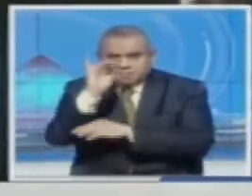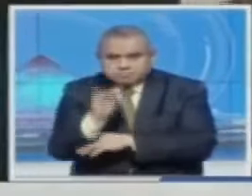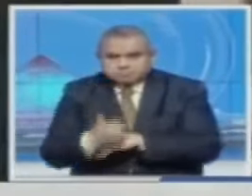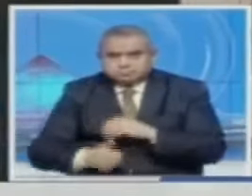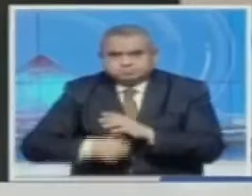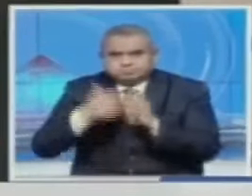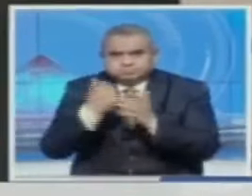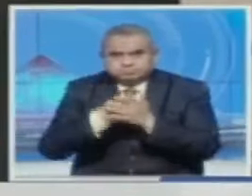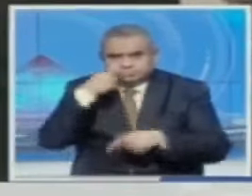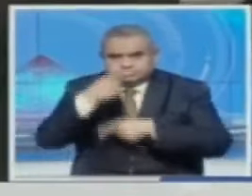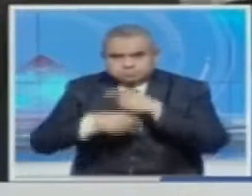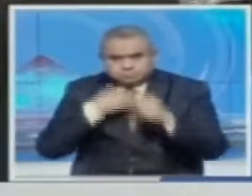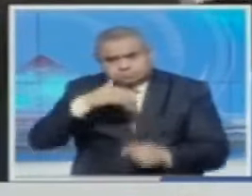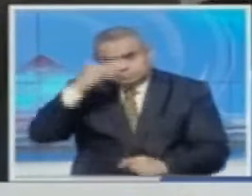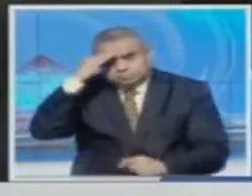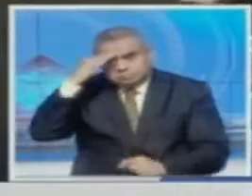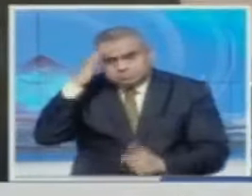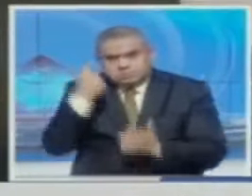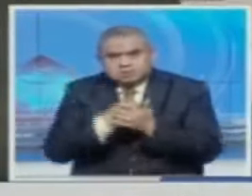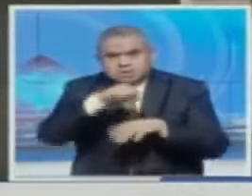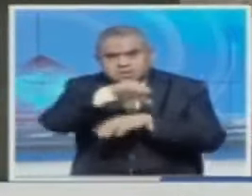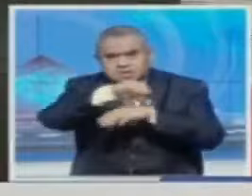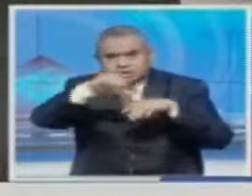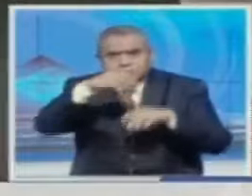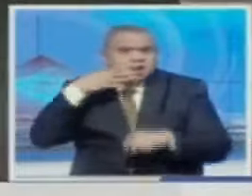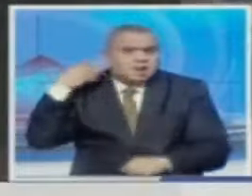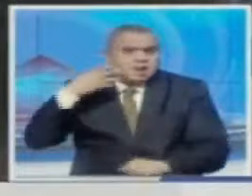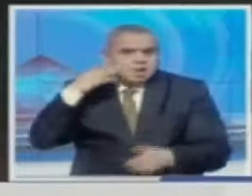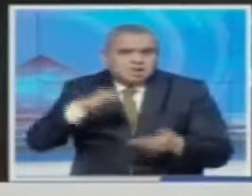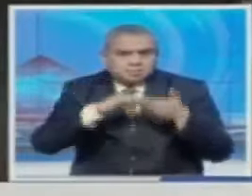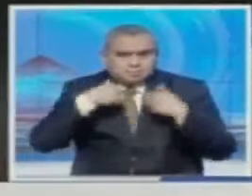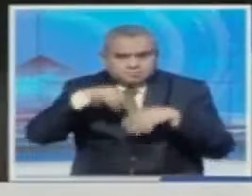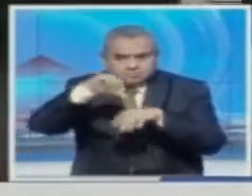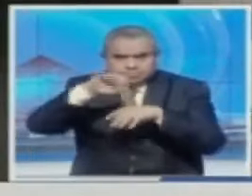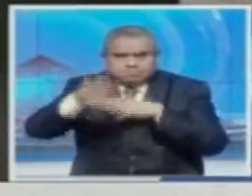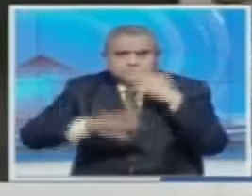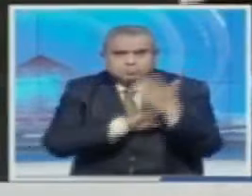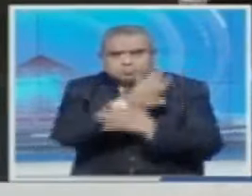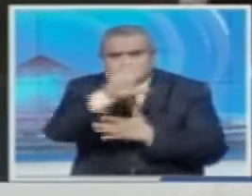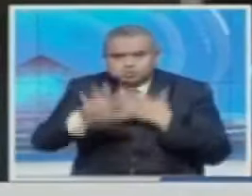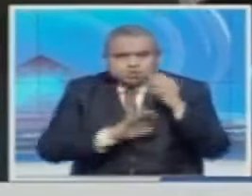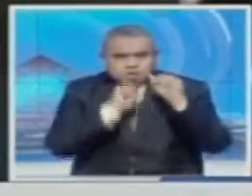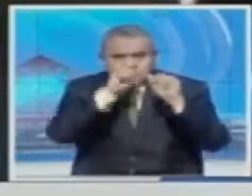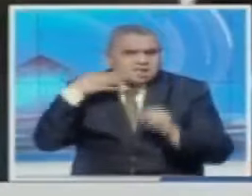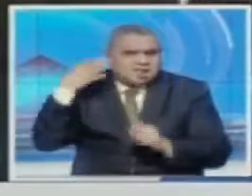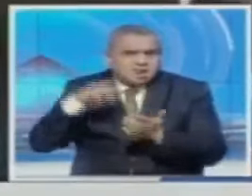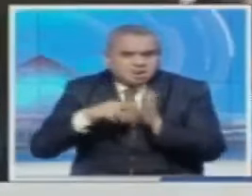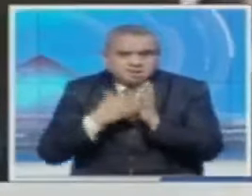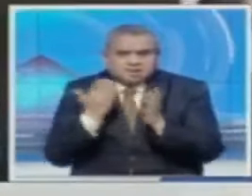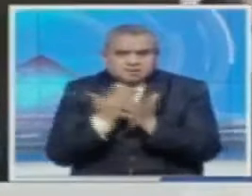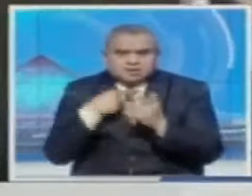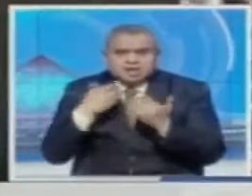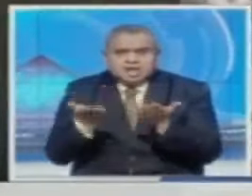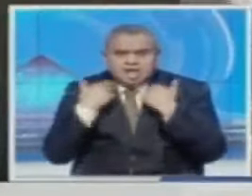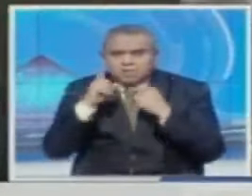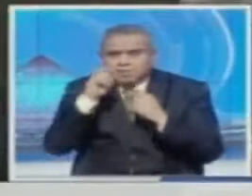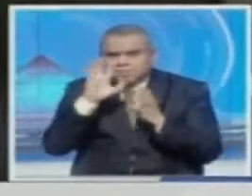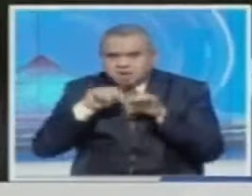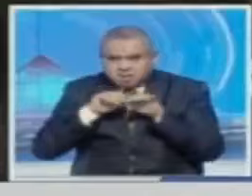مسرعة لإنقاذ الأشقاء الليبيين في المناطق المنكوبة بسبب تداعيات إعصار دانيال.